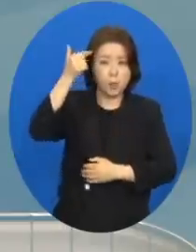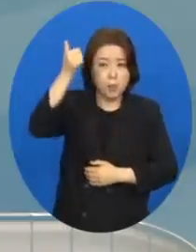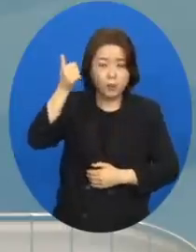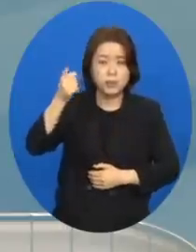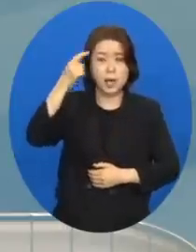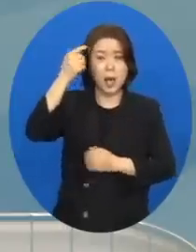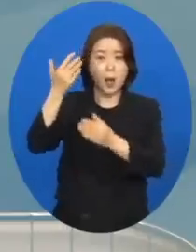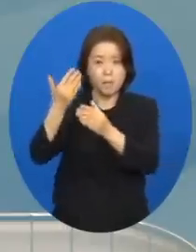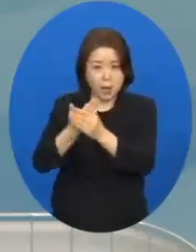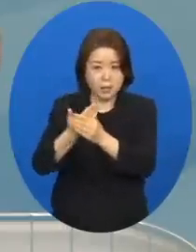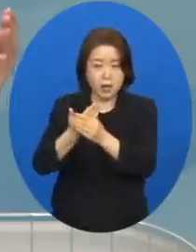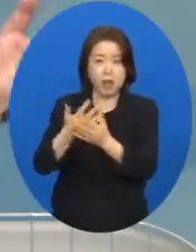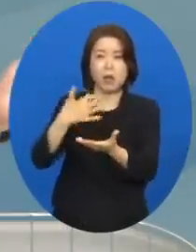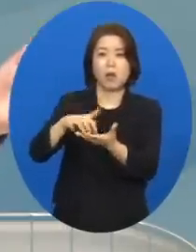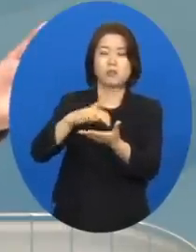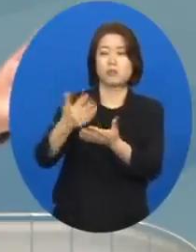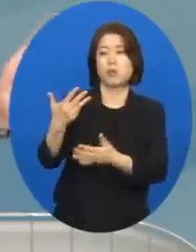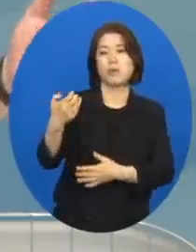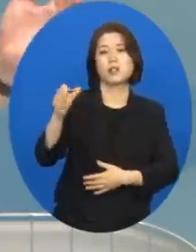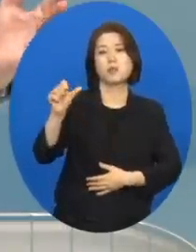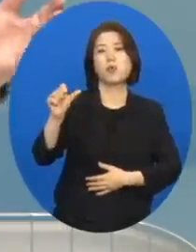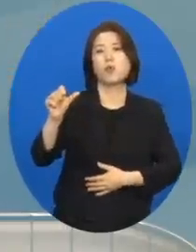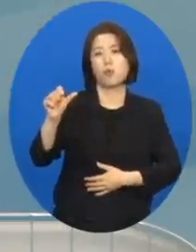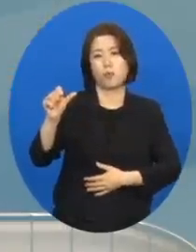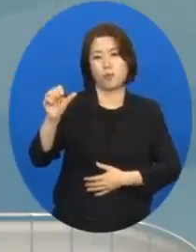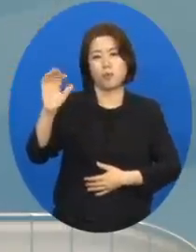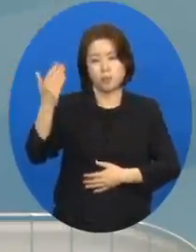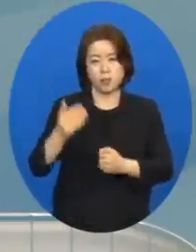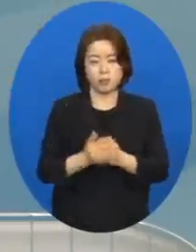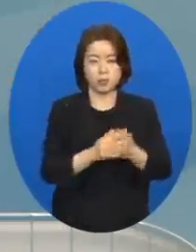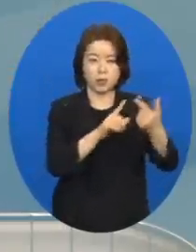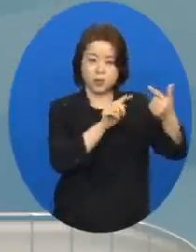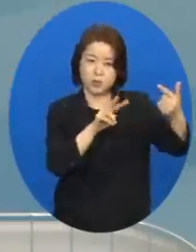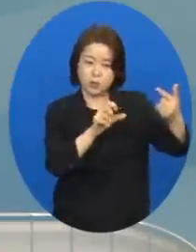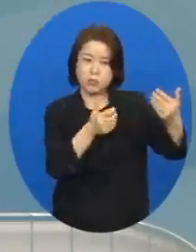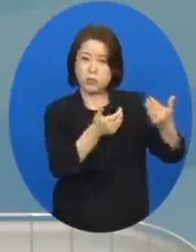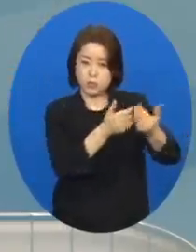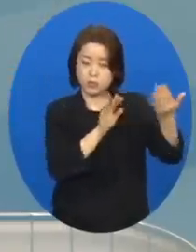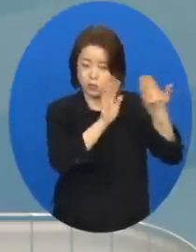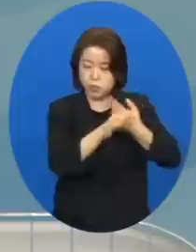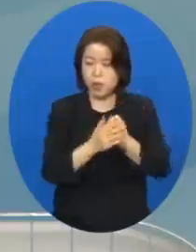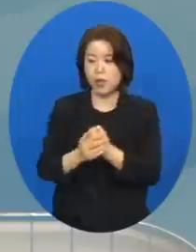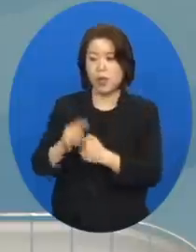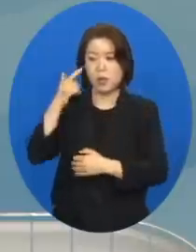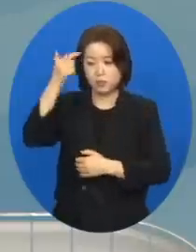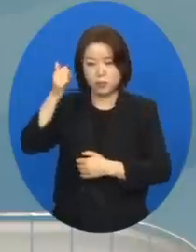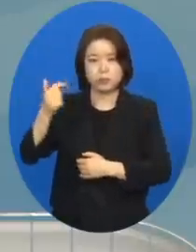무려 85명이 나왔어요. 6.25 끝나고.